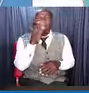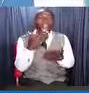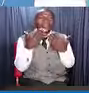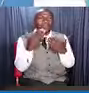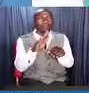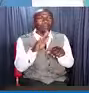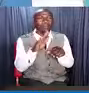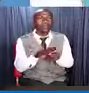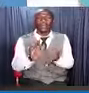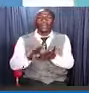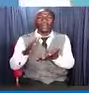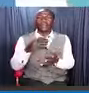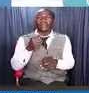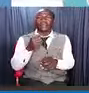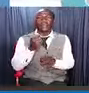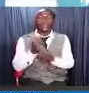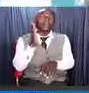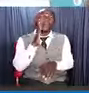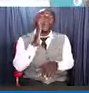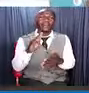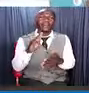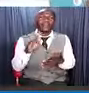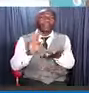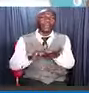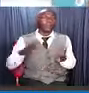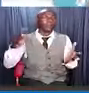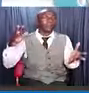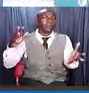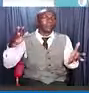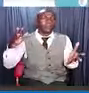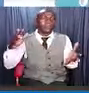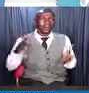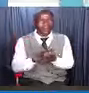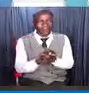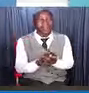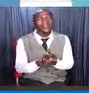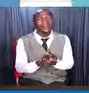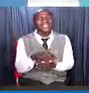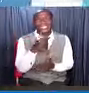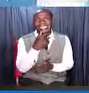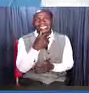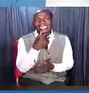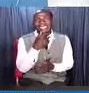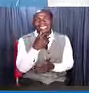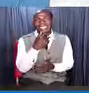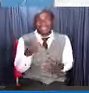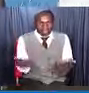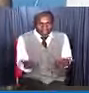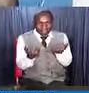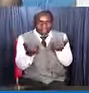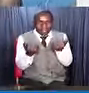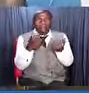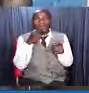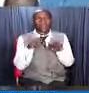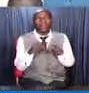you so much. Bwana asifiwe mama mwanzilishi. Thank you. Anasema asifiwe sana. Praise God, I found a mother. Ah, anajua hapa nimeokoa ndugu. Then they knew